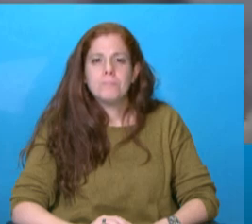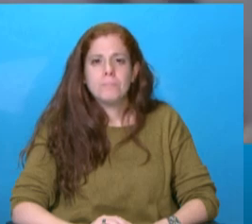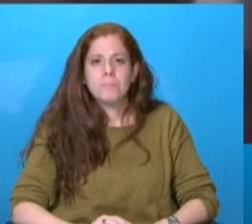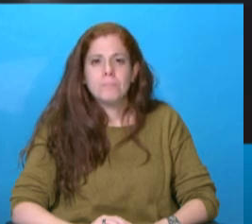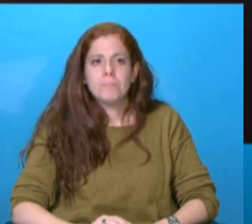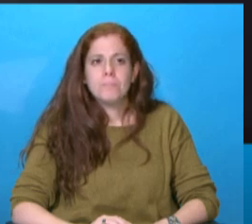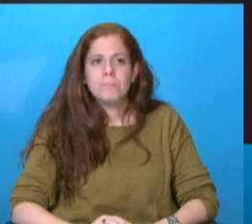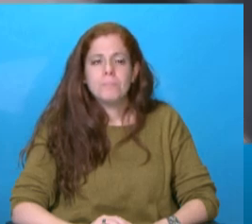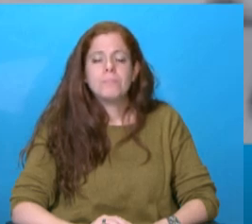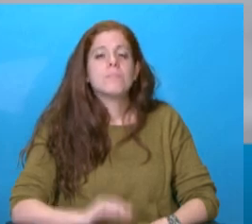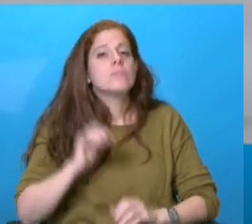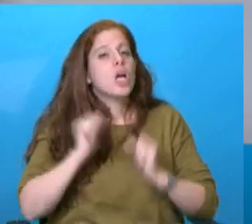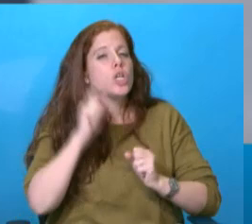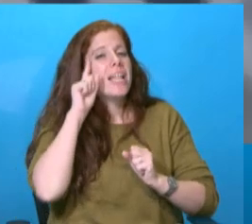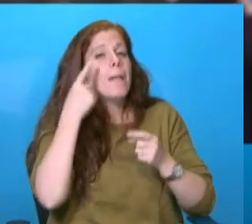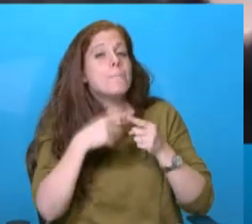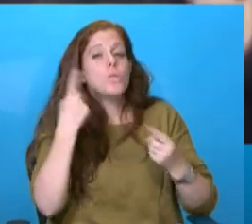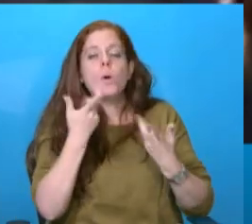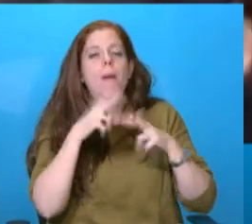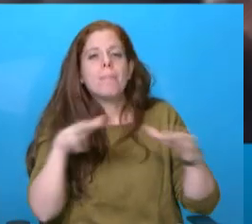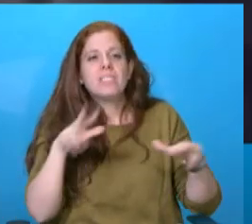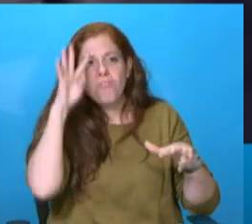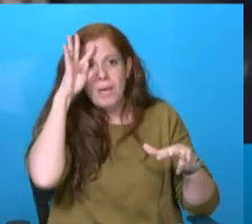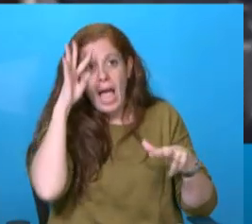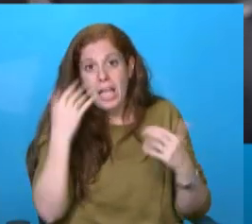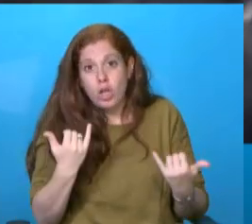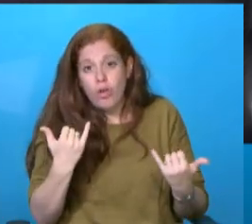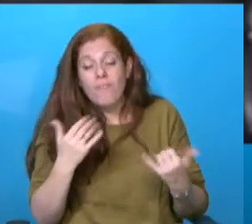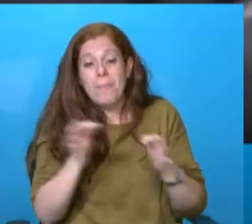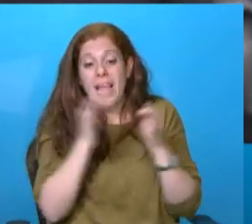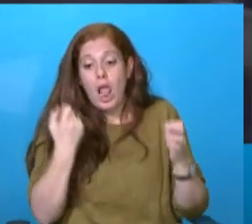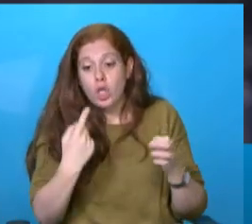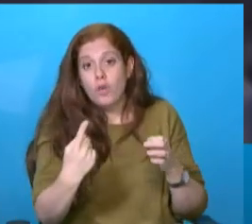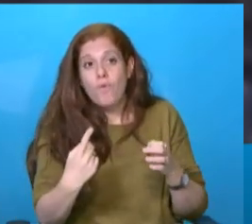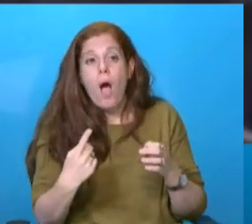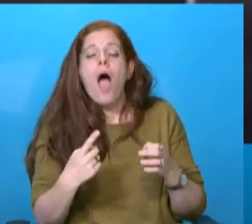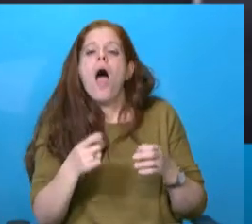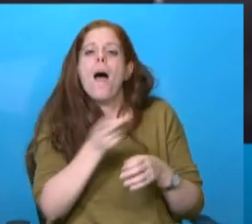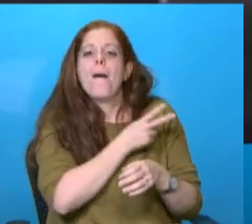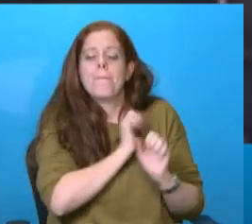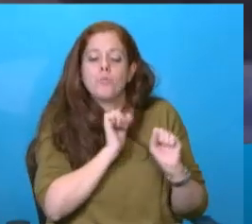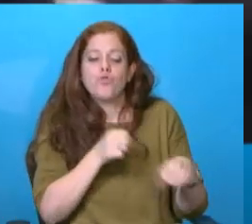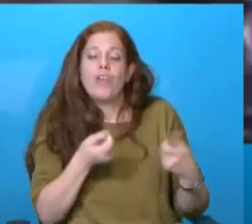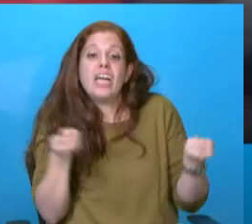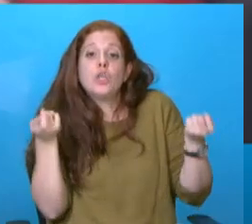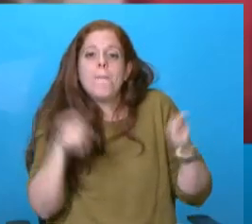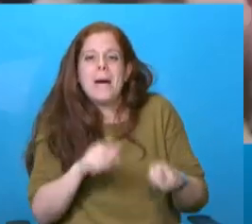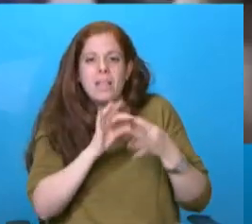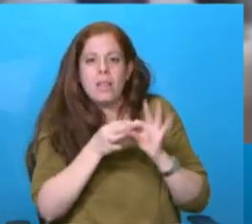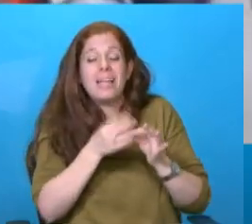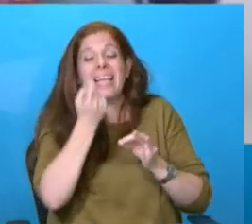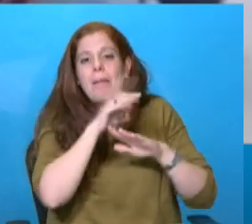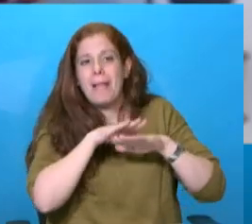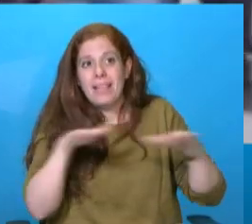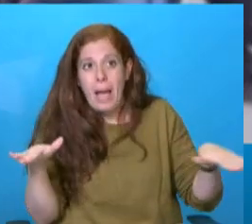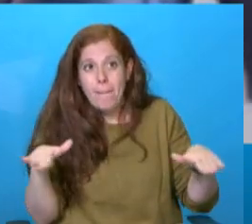קשה לדעת במדויק מה המצב באיראן בימים אלה. כבר בתחילת השבוע המשטר השביט את רשת האינטרנט במדינה כמעט באופן מוחלט, במהלך